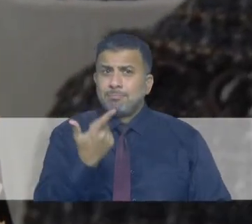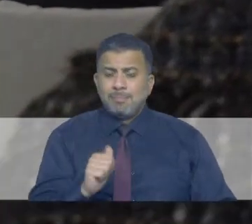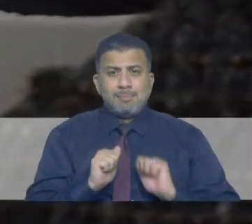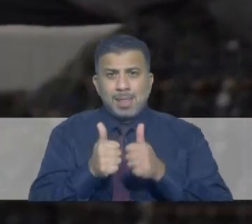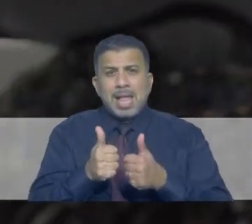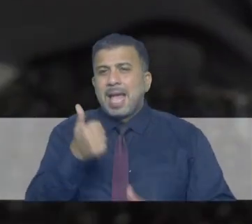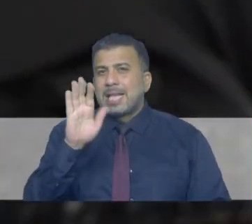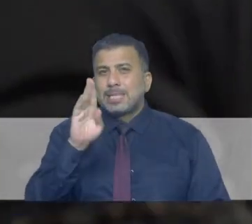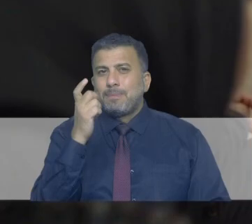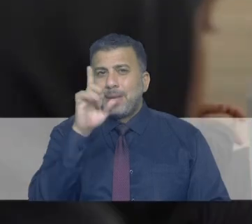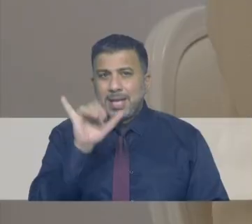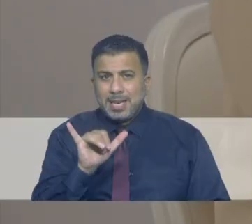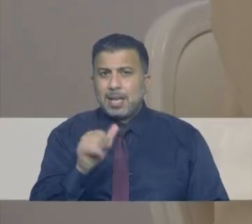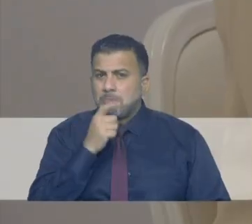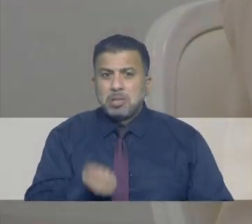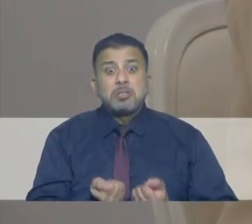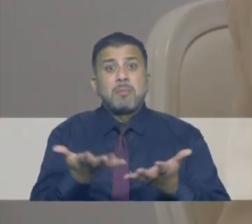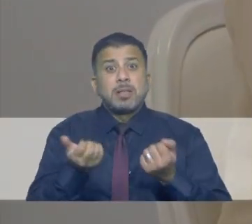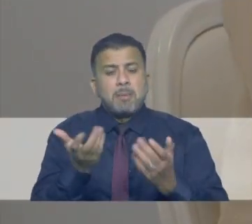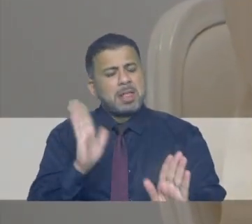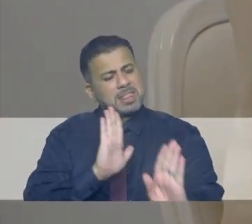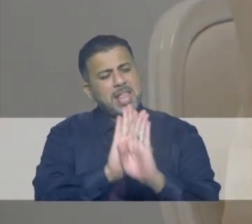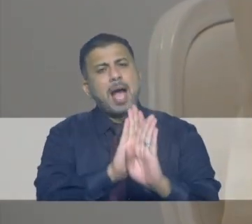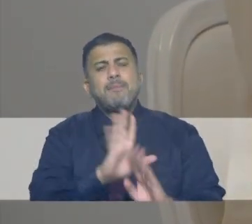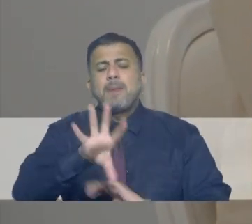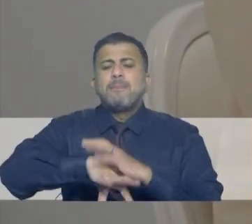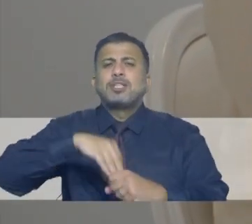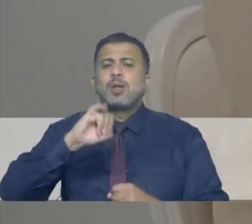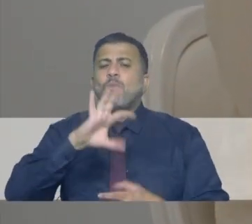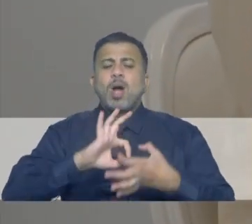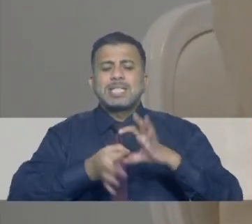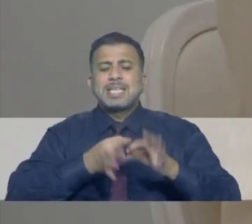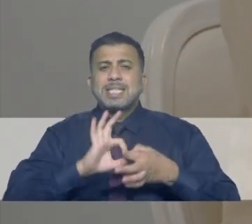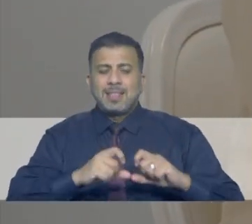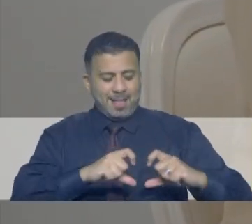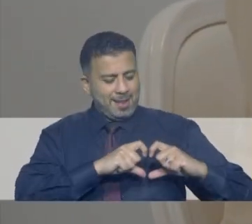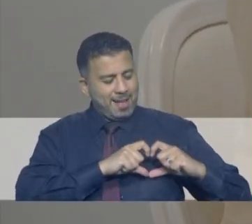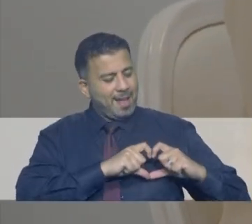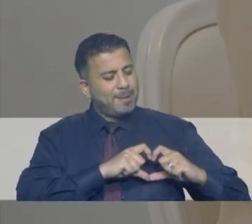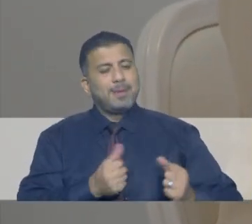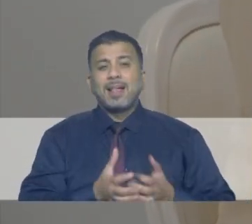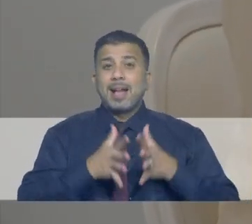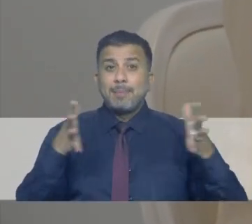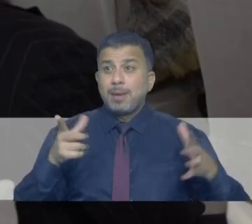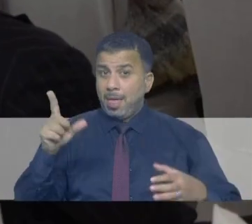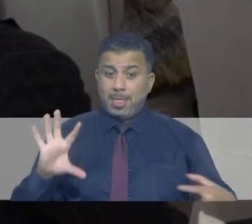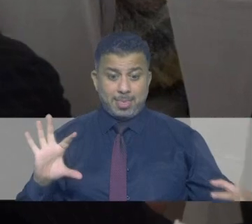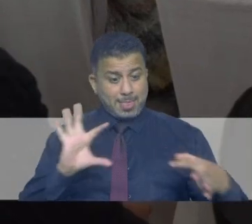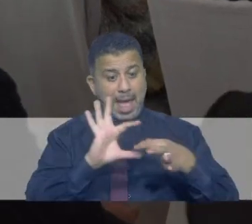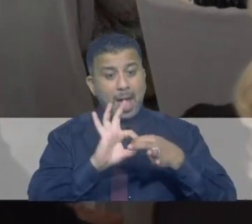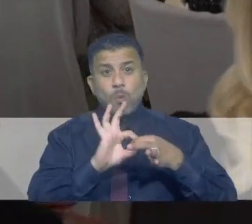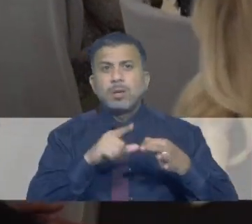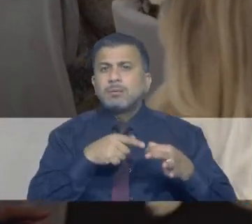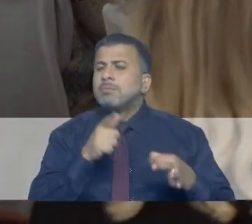أسبري وتبرعها السخي لدعم مشاريع مؤسسة القلب الكبير، مؤكدة أن هذا التعاون